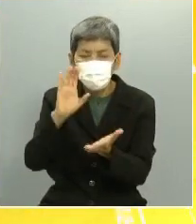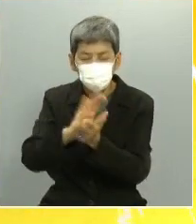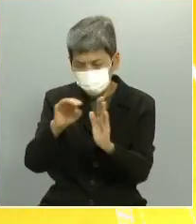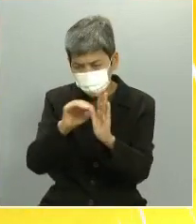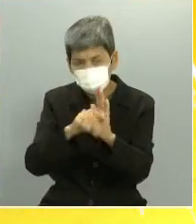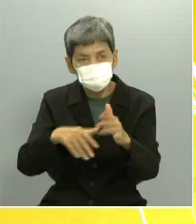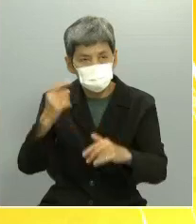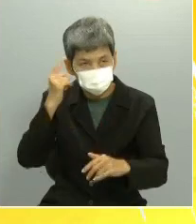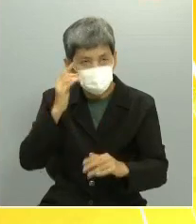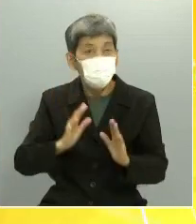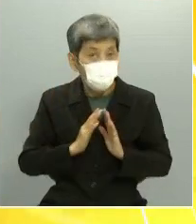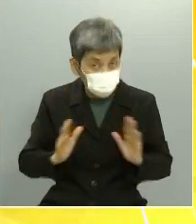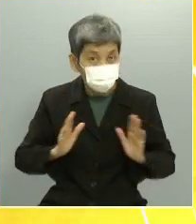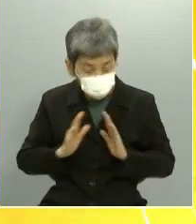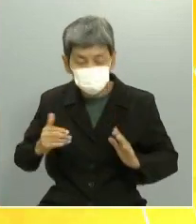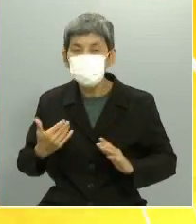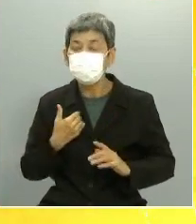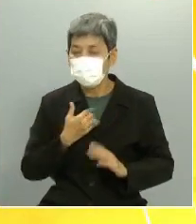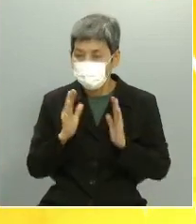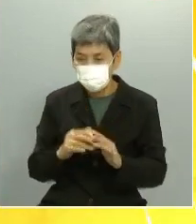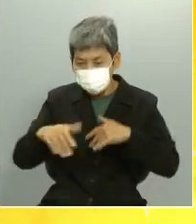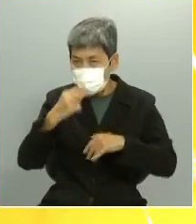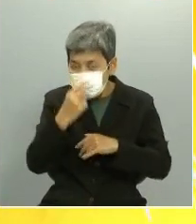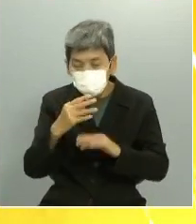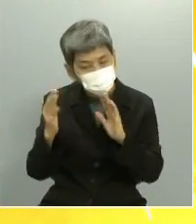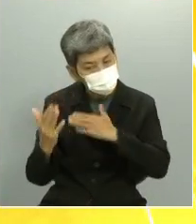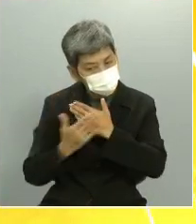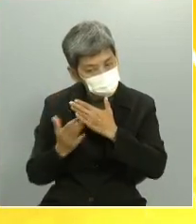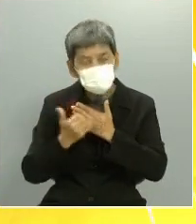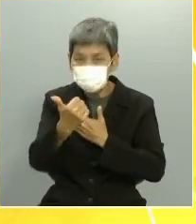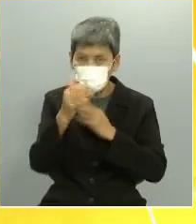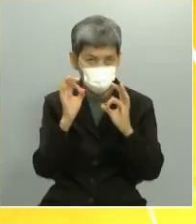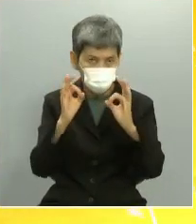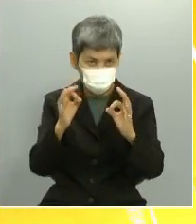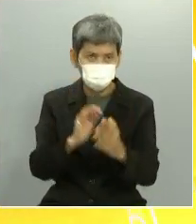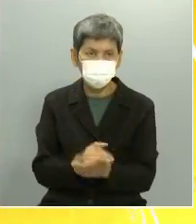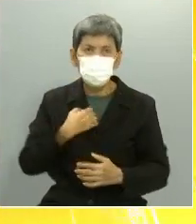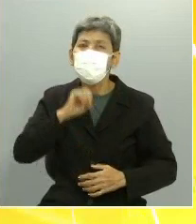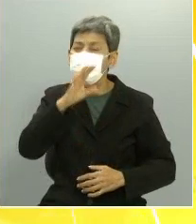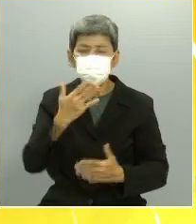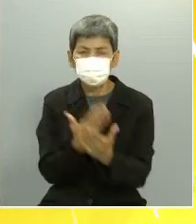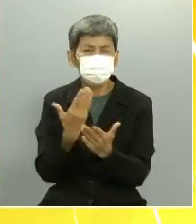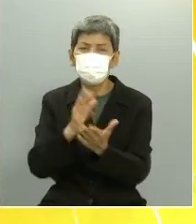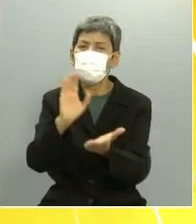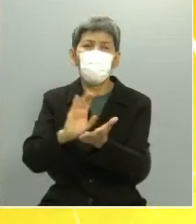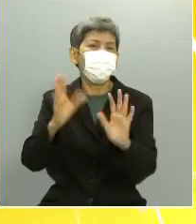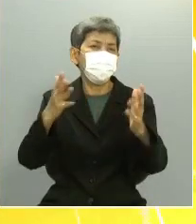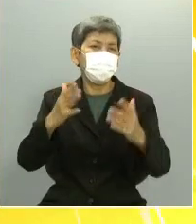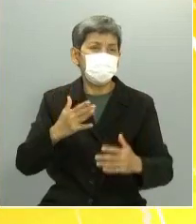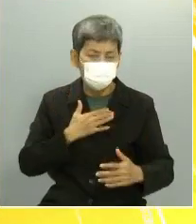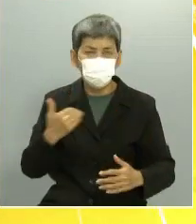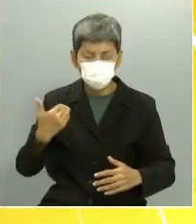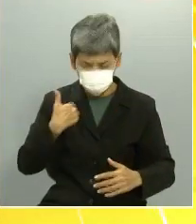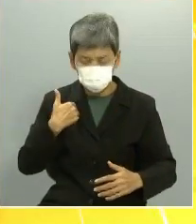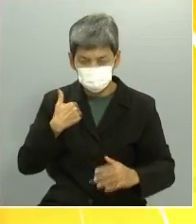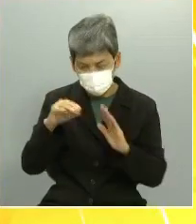าชนเข้าใจก็ขอบคุณนะผมว่ามีการคอยติมาเราจะได้เอาอันนี้มาชี้แจง ก็อย่างที่อาจารย์พูดครับไม่ได้ใช้งบประมาณเราก็มีลิสต์ของค